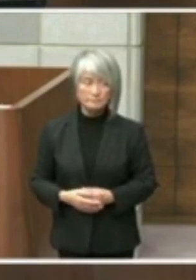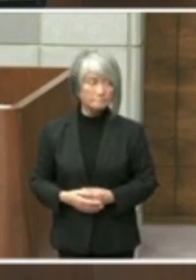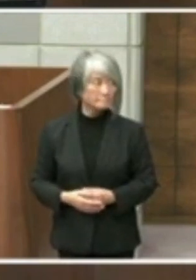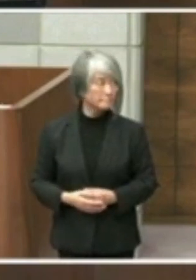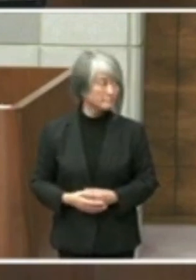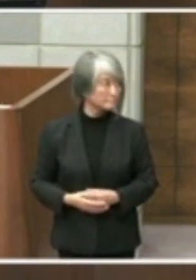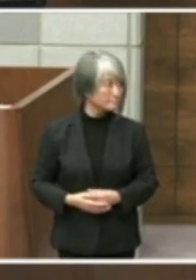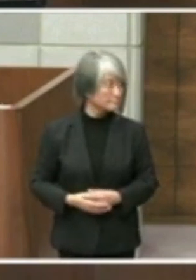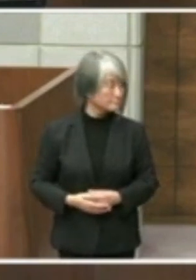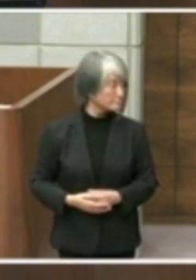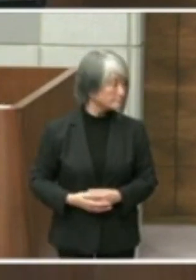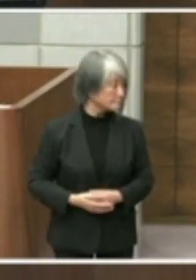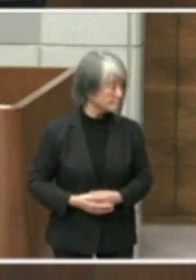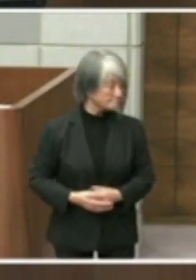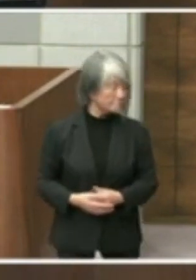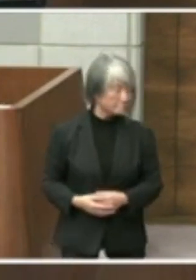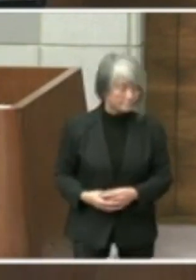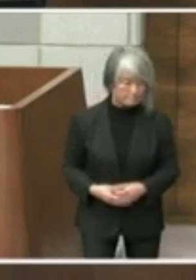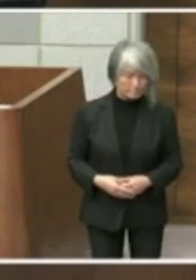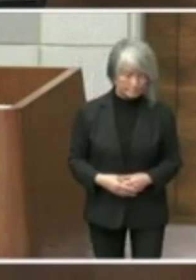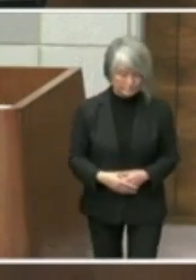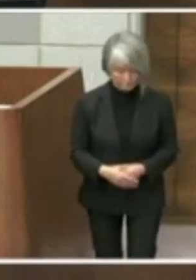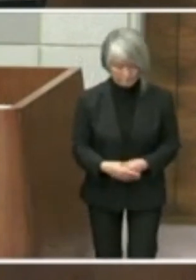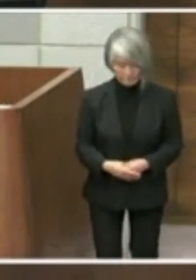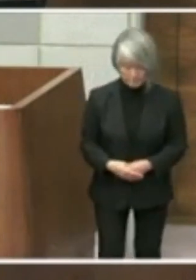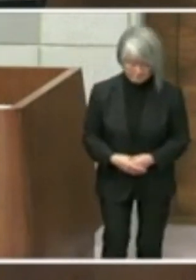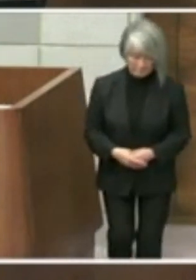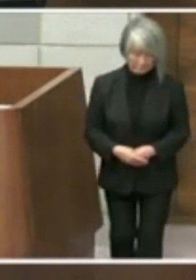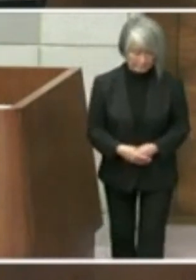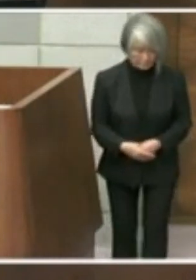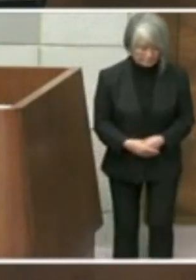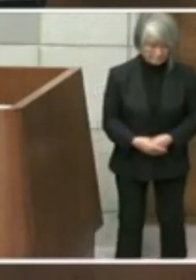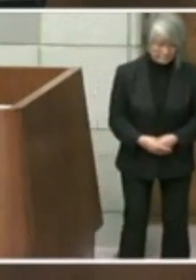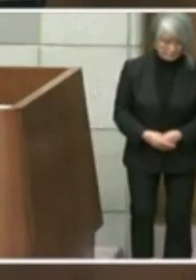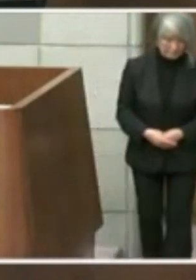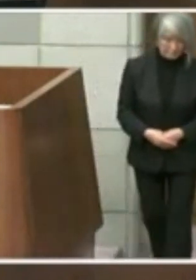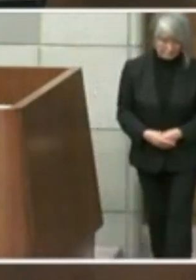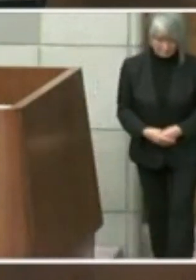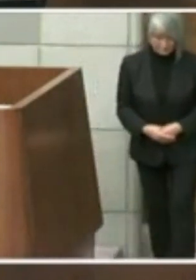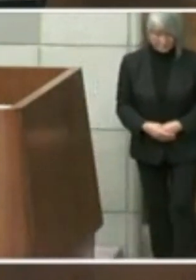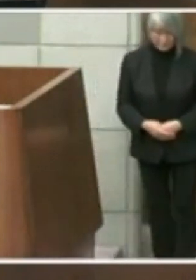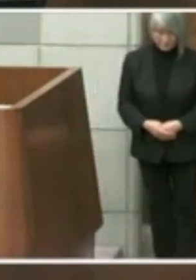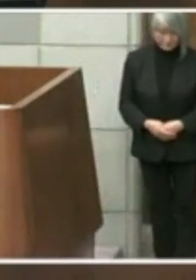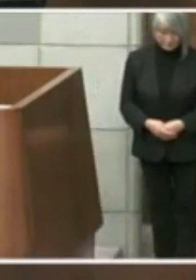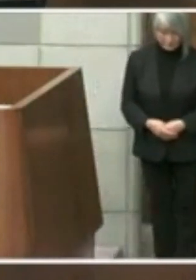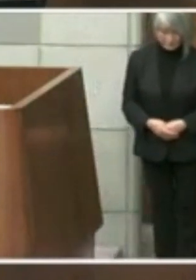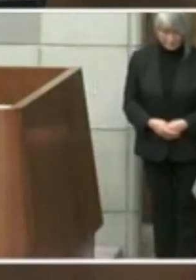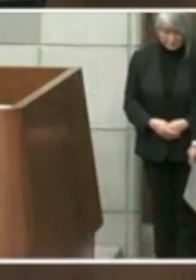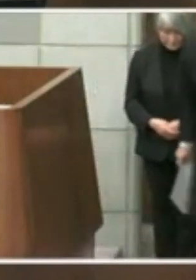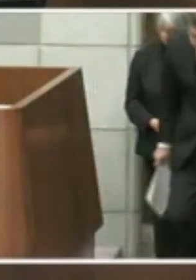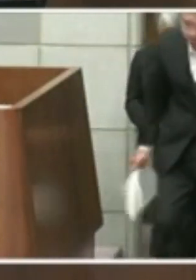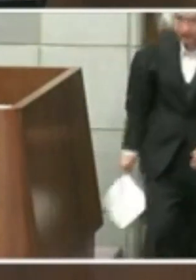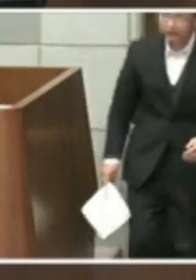選挙管理委員会委員長。 宮脇選挙管理委員会委員長。